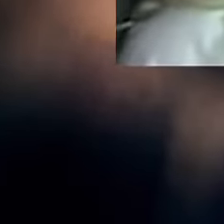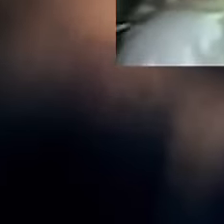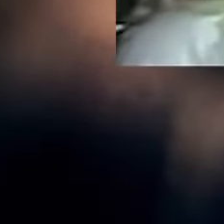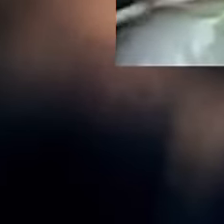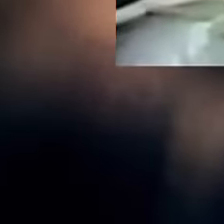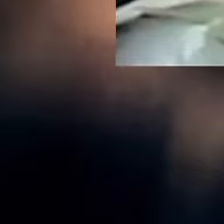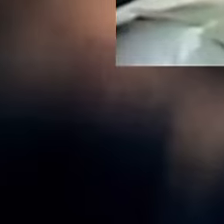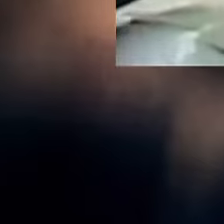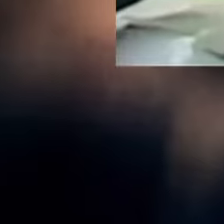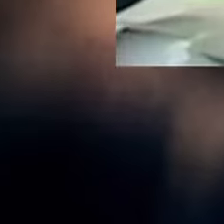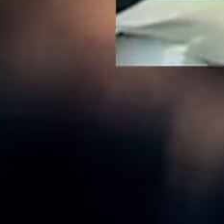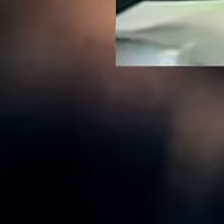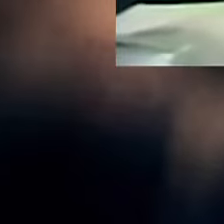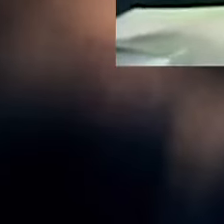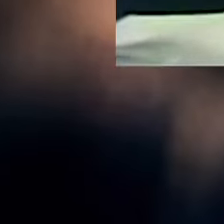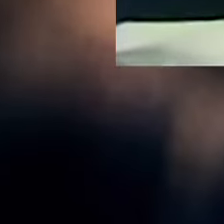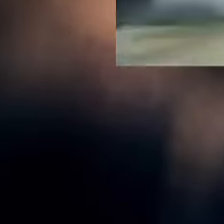أول ما يجي اديله بالبنية على طول.